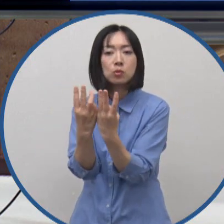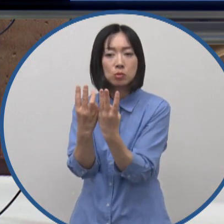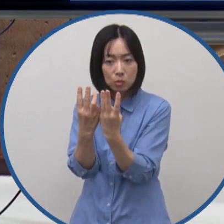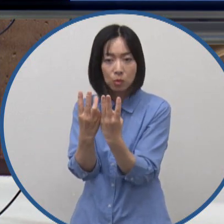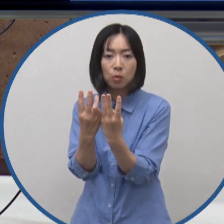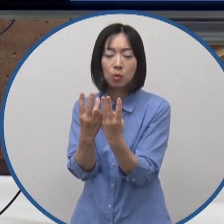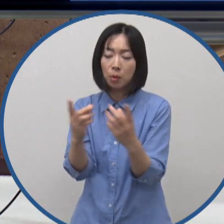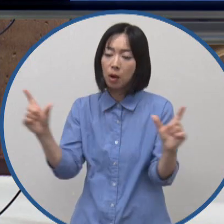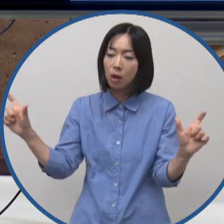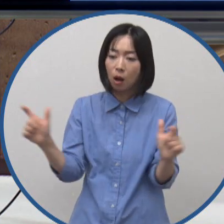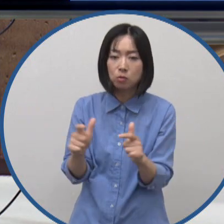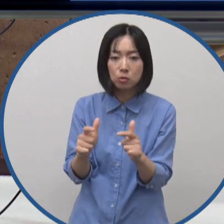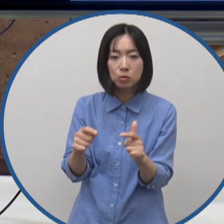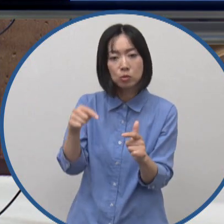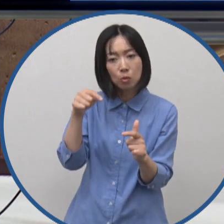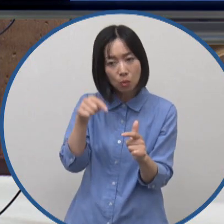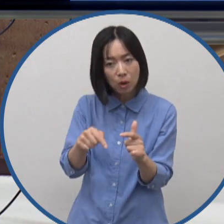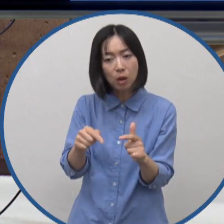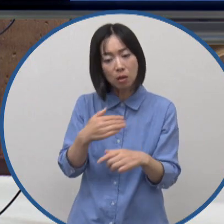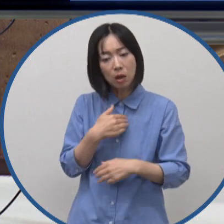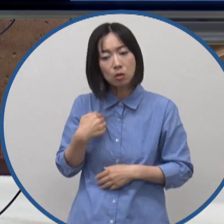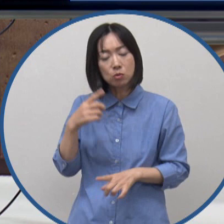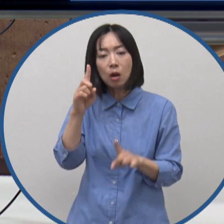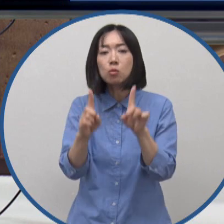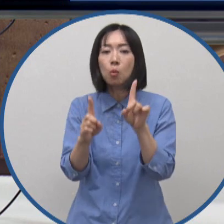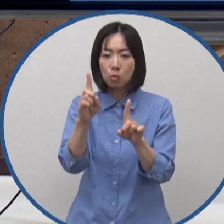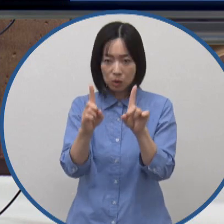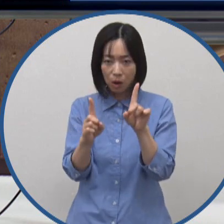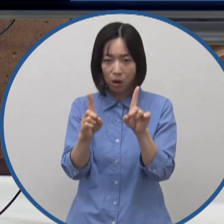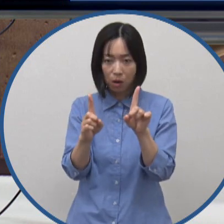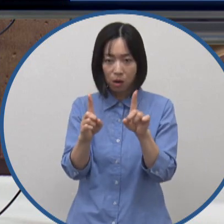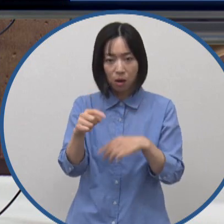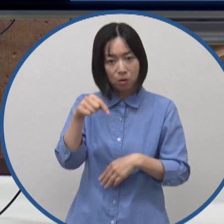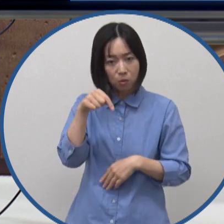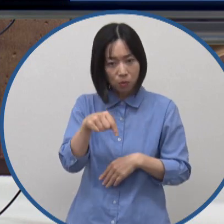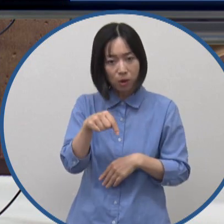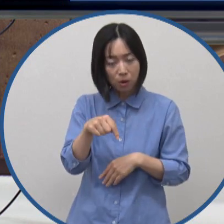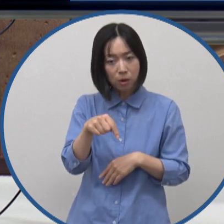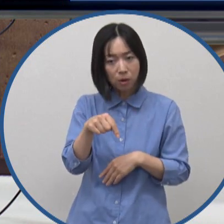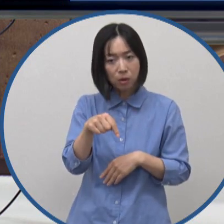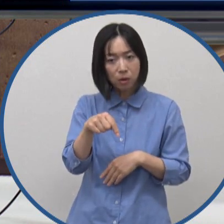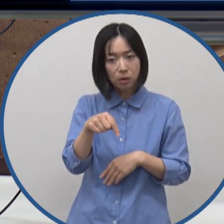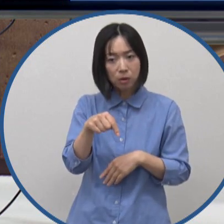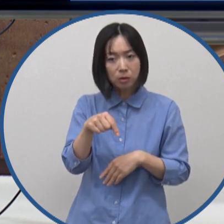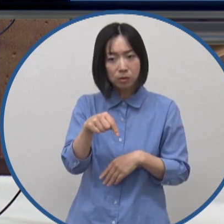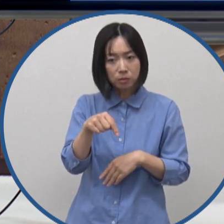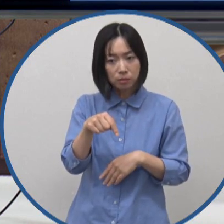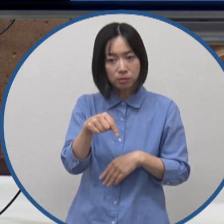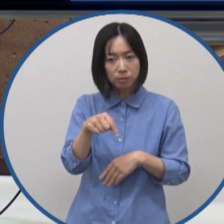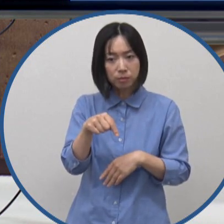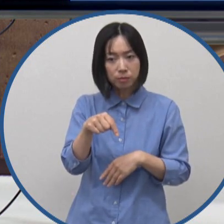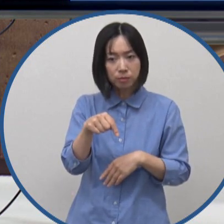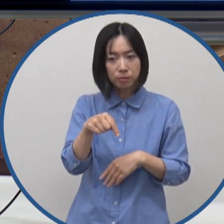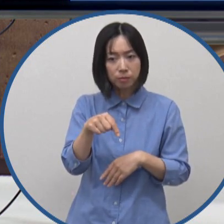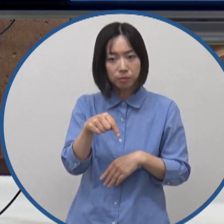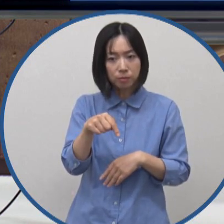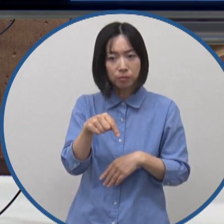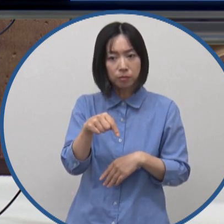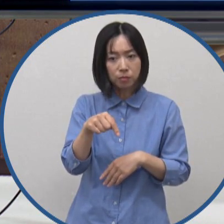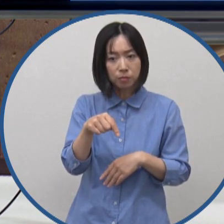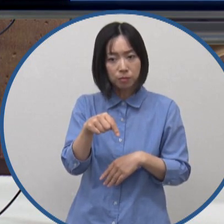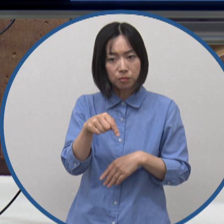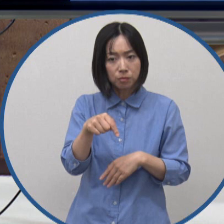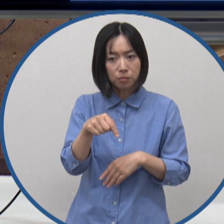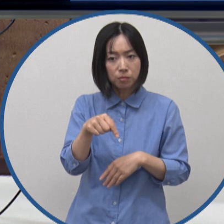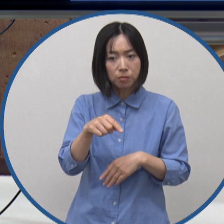減少というところが、うまくいくかどうか、これが、少し、措置